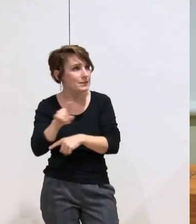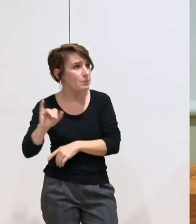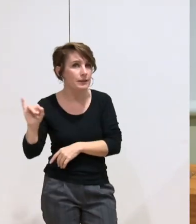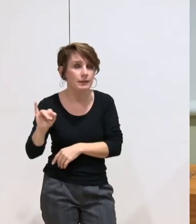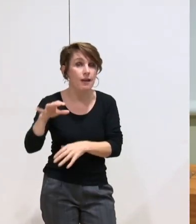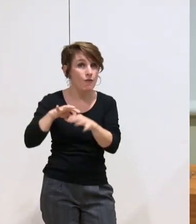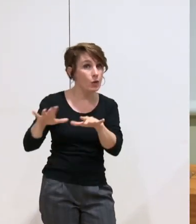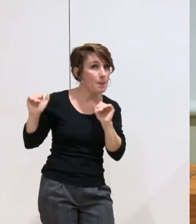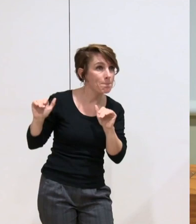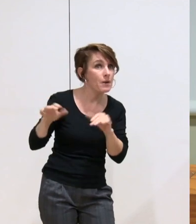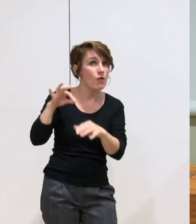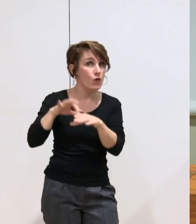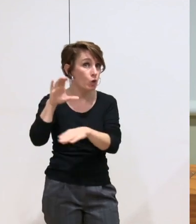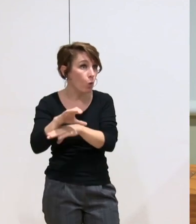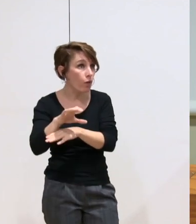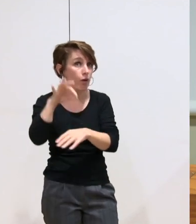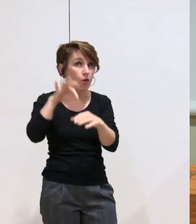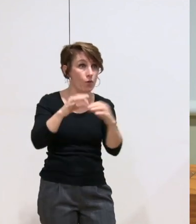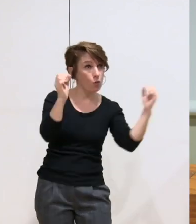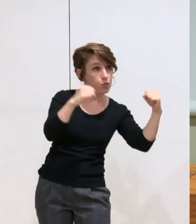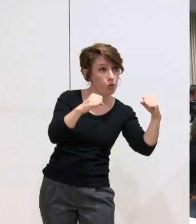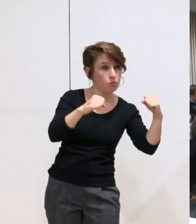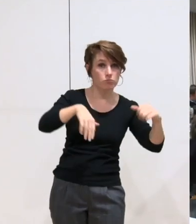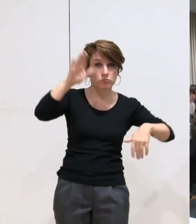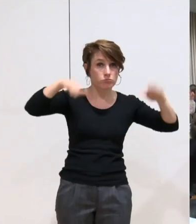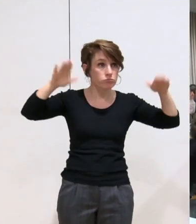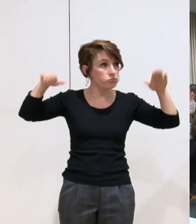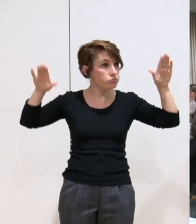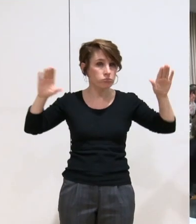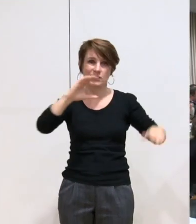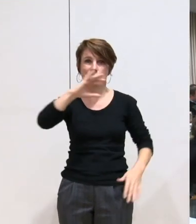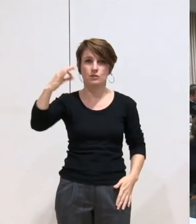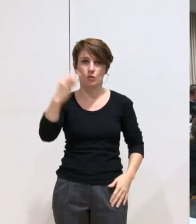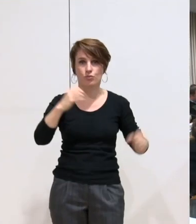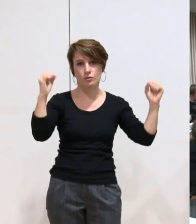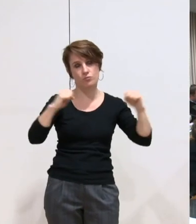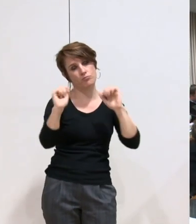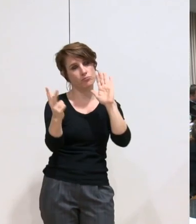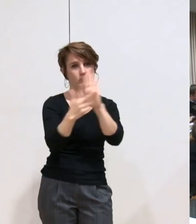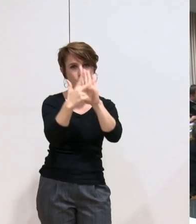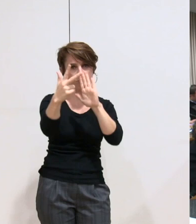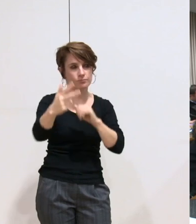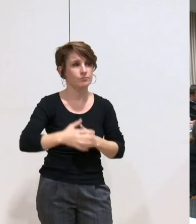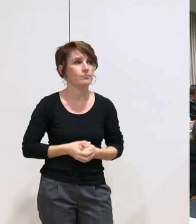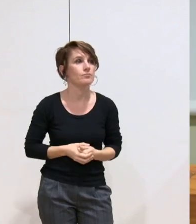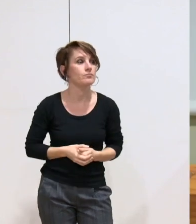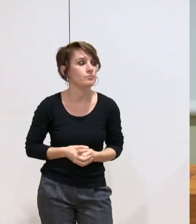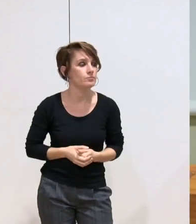Qui s'abstient? Qui vote contre? Qui est pour? Unanimité, délibération adoptée.